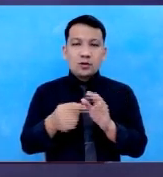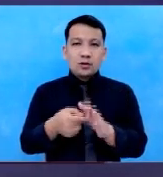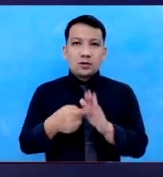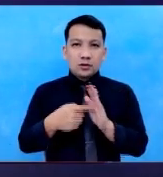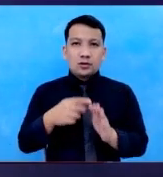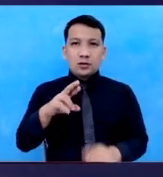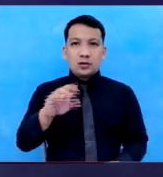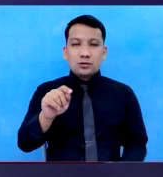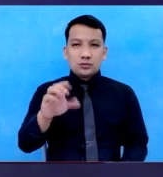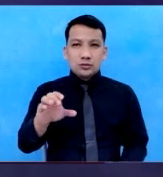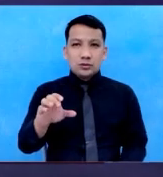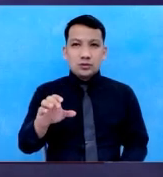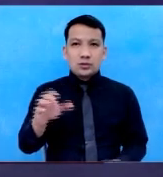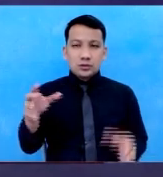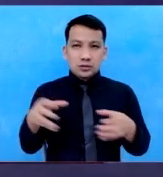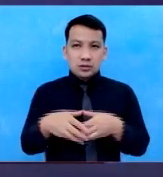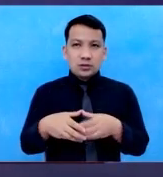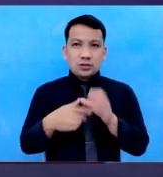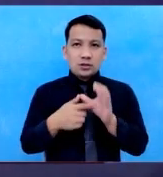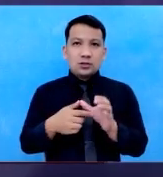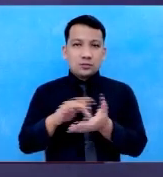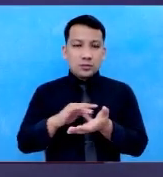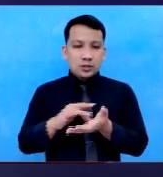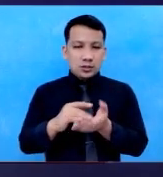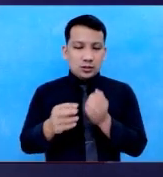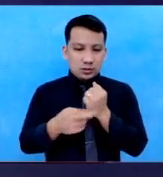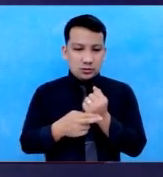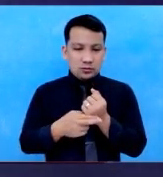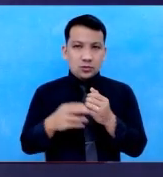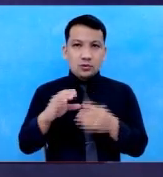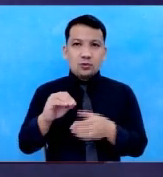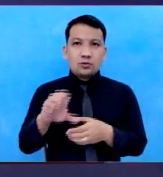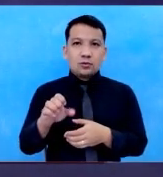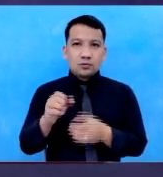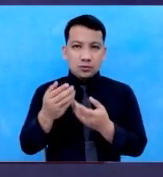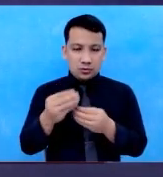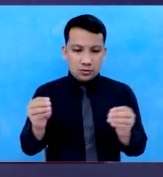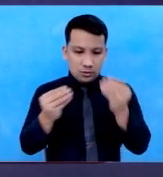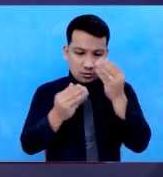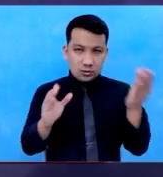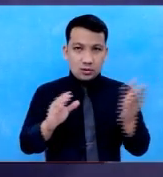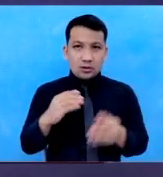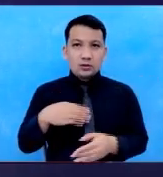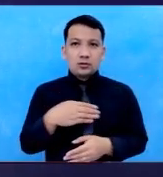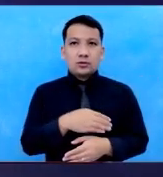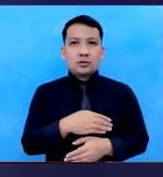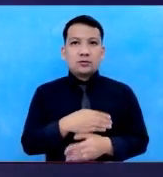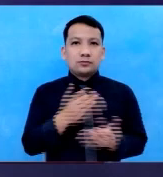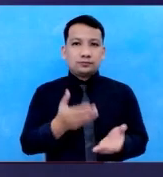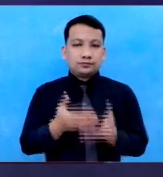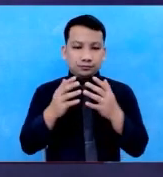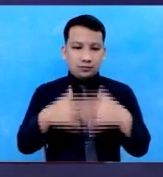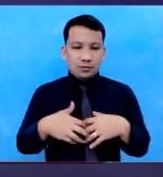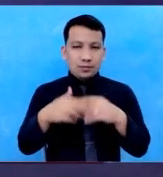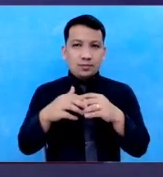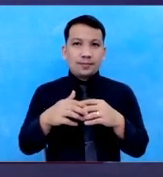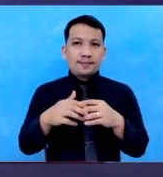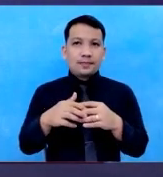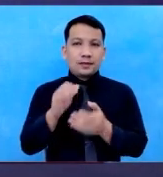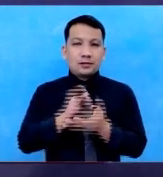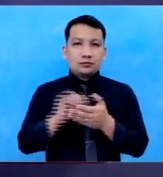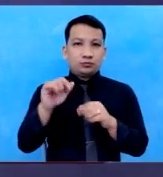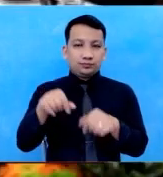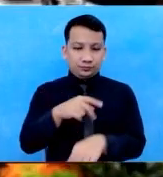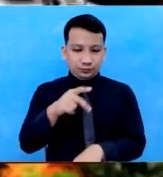ROTC at ang pagbuo ng Medical Reserve Score. Tatrabahuin din daw ng Kongreso ang pagtatatag ng Virology Institute sa